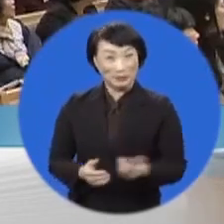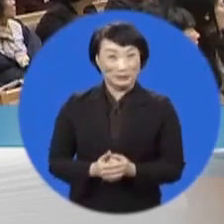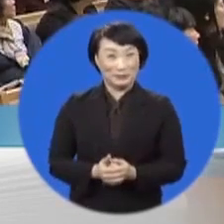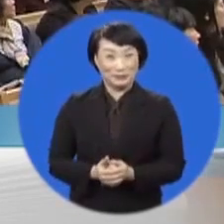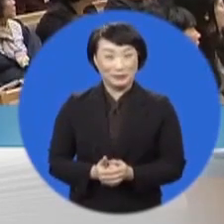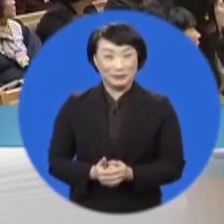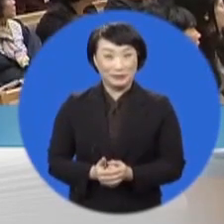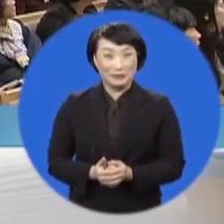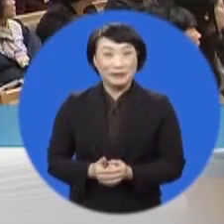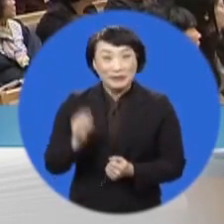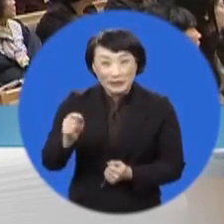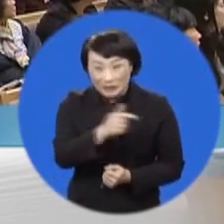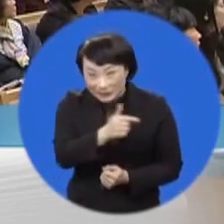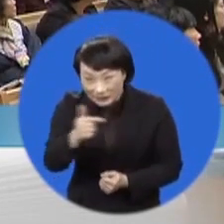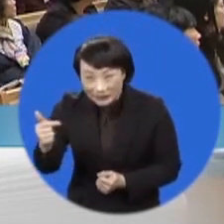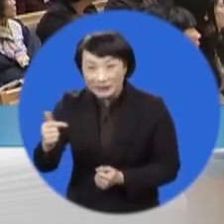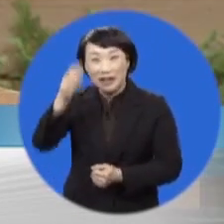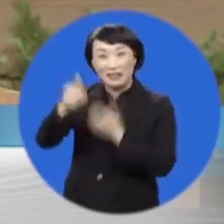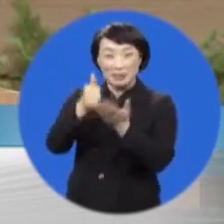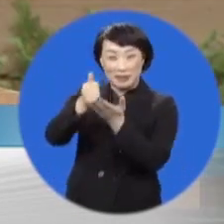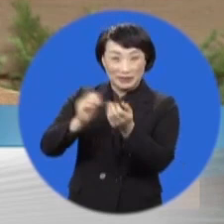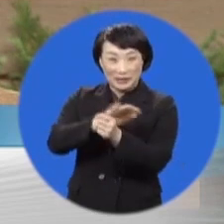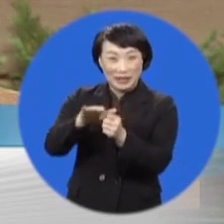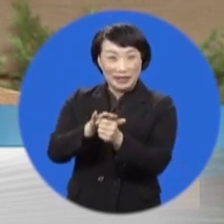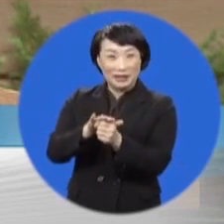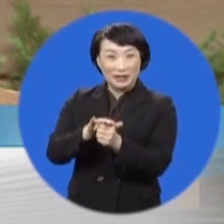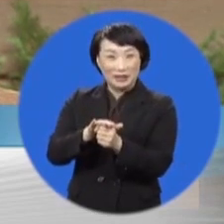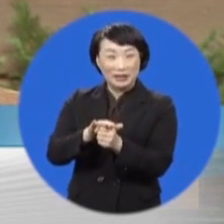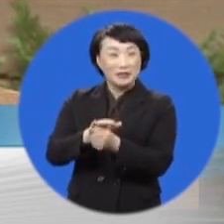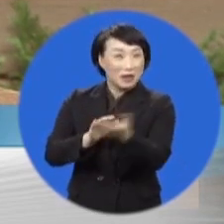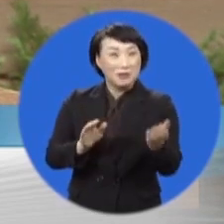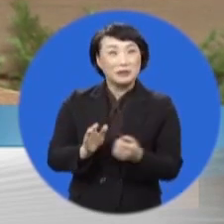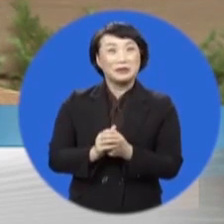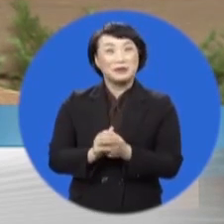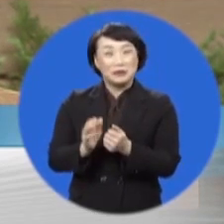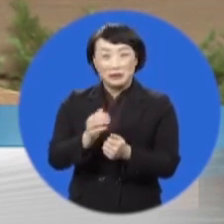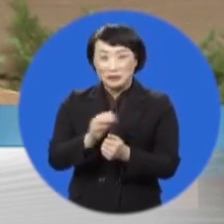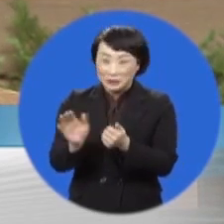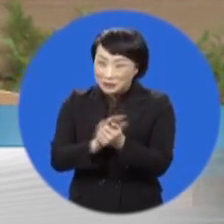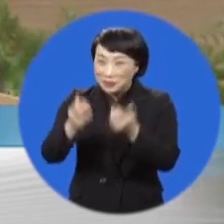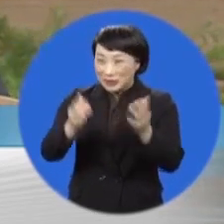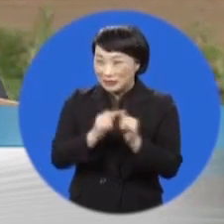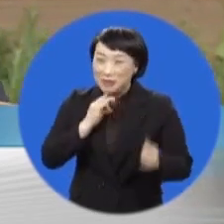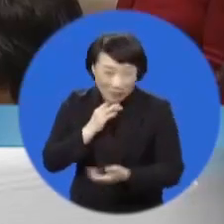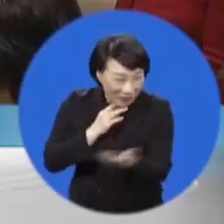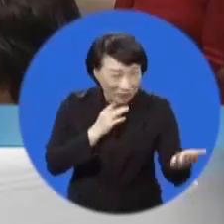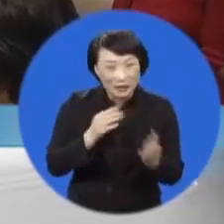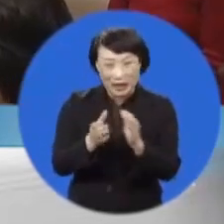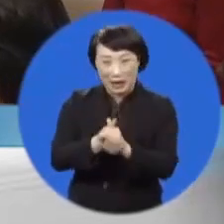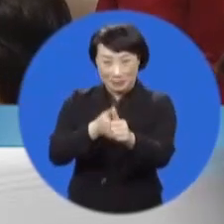말이야 이런 하나님의 사랑해 이만큼 의 돈을 받으시는 분만 아멘